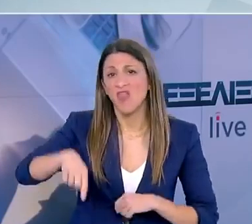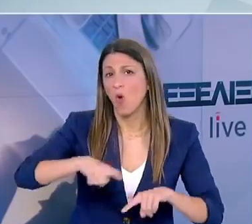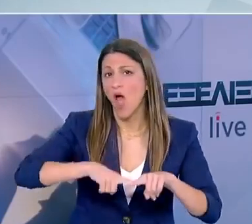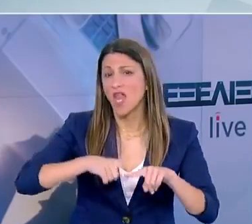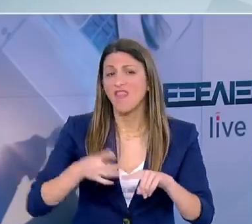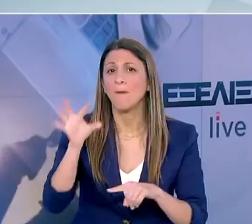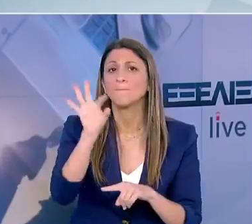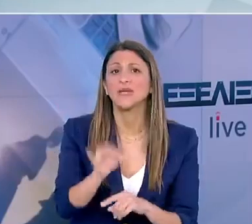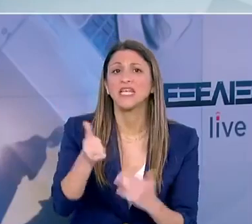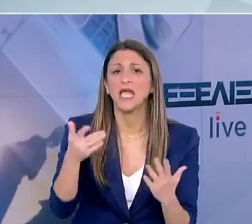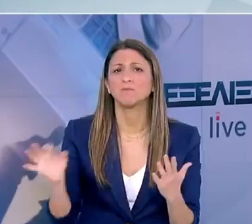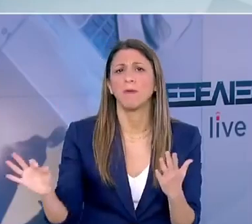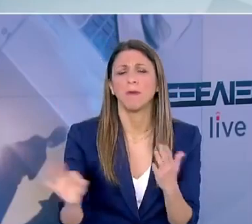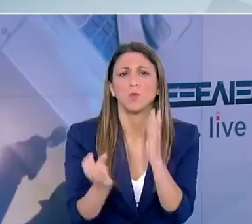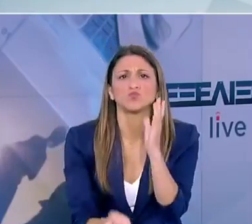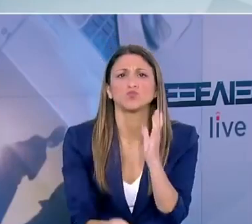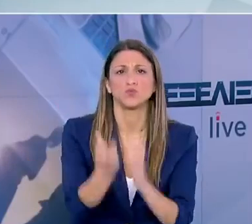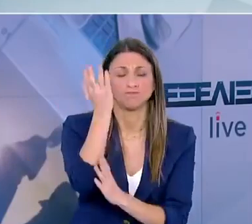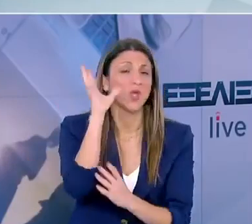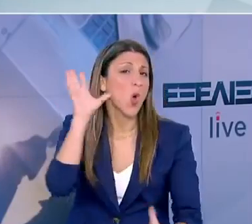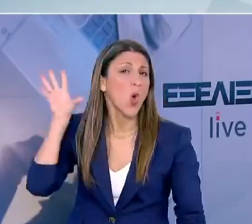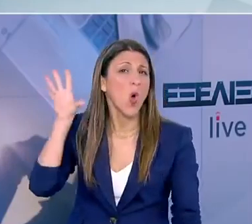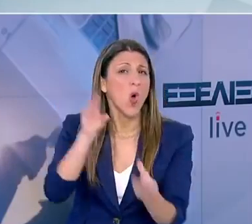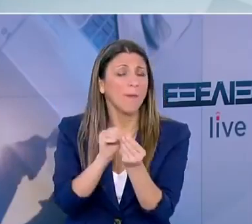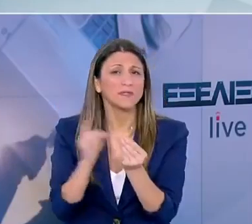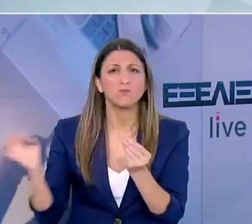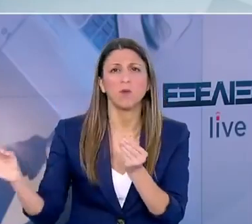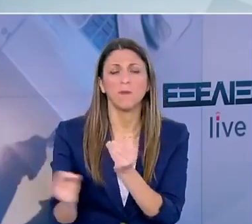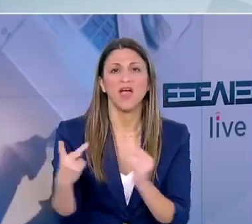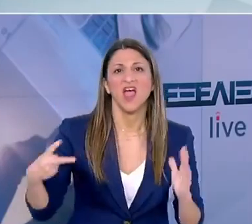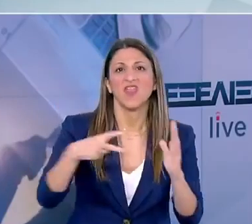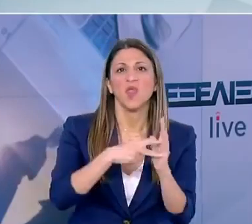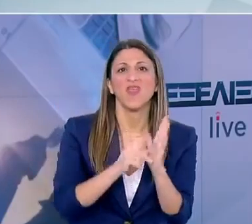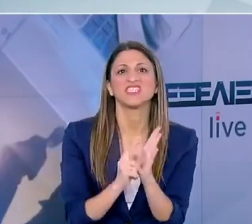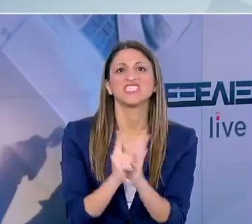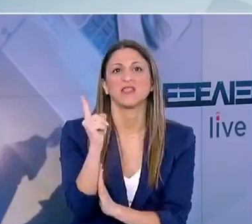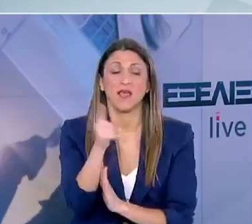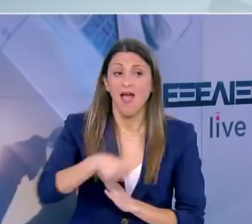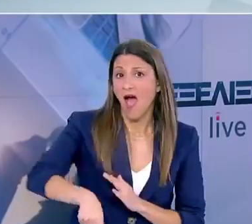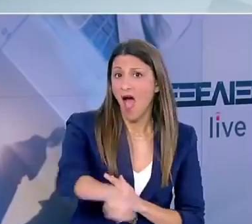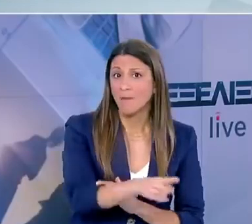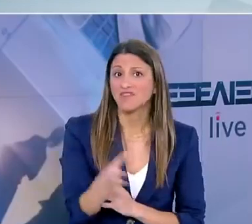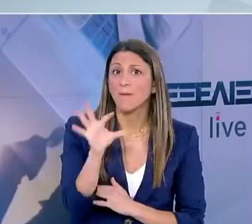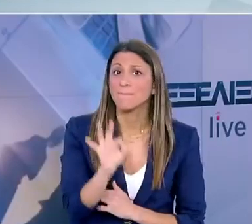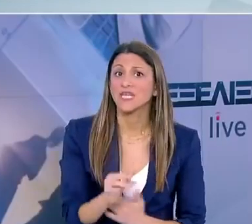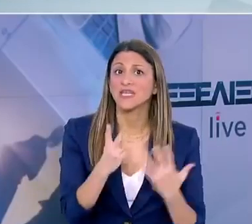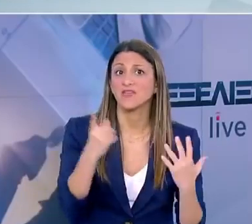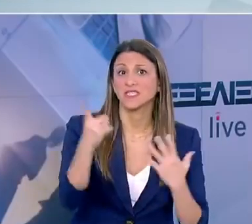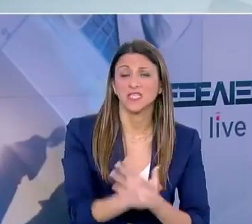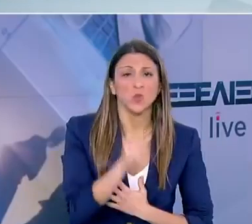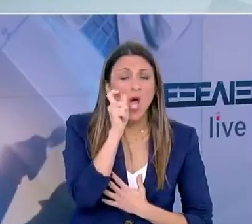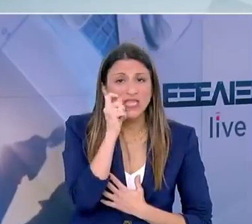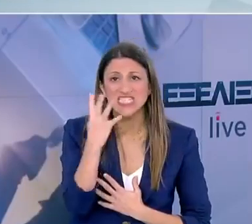νέα κρούσματα του νέου ιού στη χώρα. Ο συνολικός αριθμός των κρούσματων είναι 2.011, εκ των οποίων το 57%